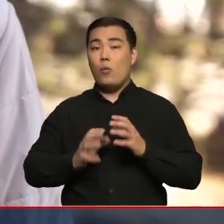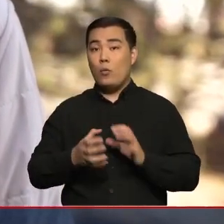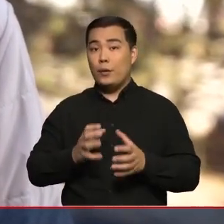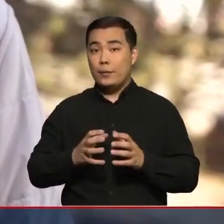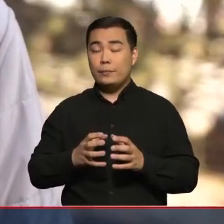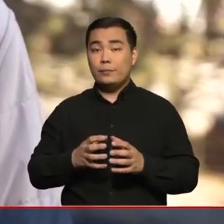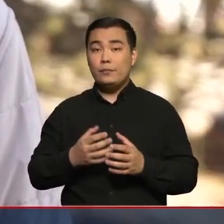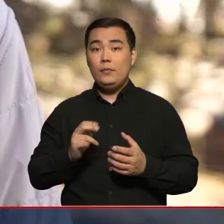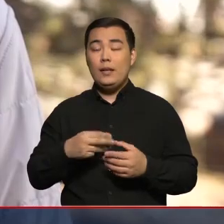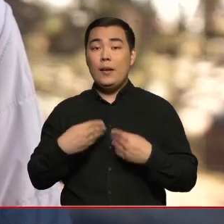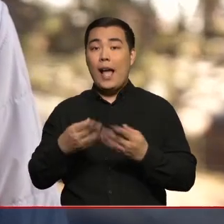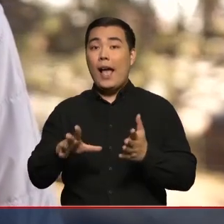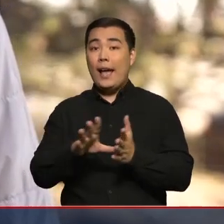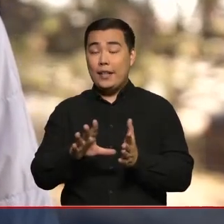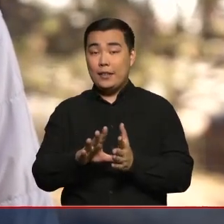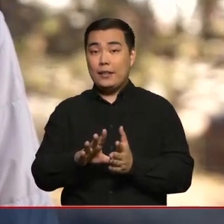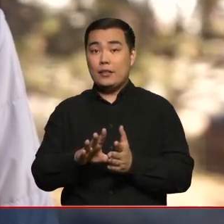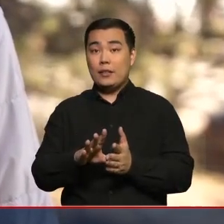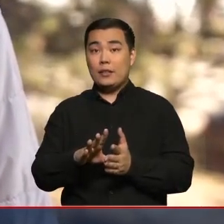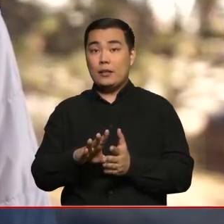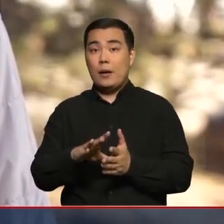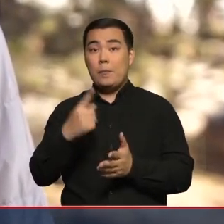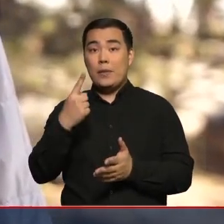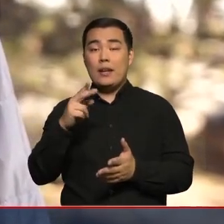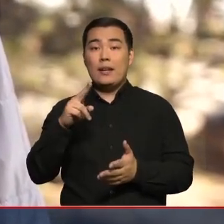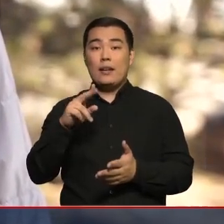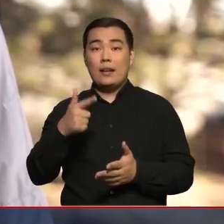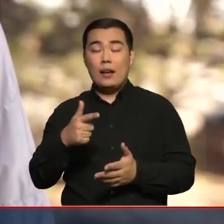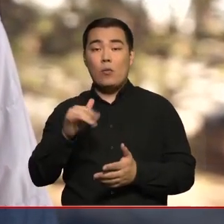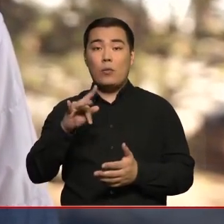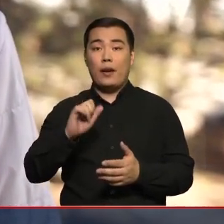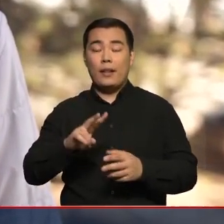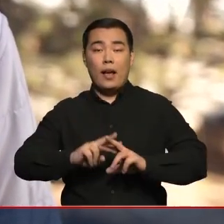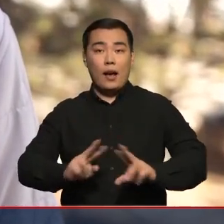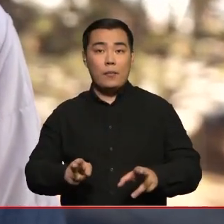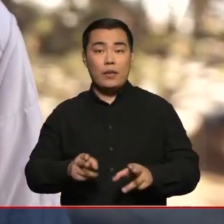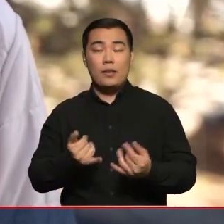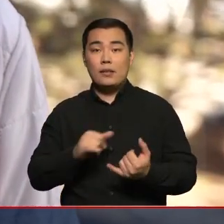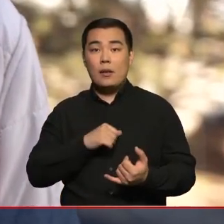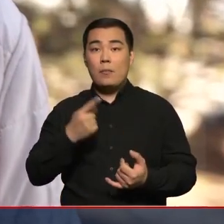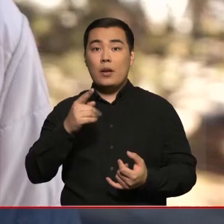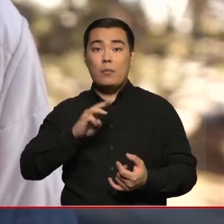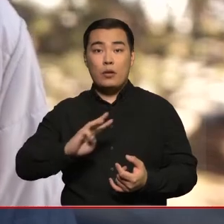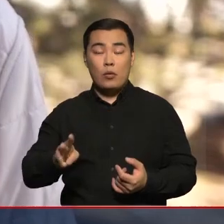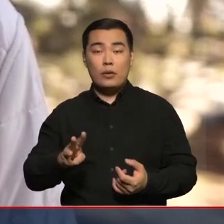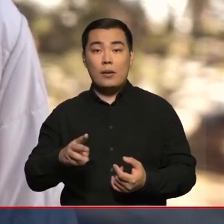көмірдің берілген энергиясы 1 килограмм уранға тең келеді. Ол 1 миллион